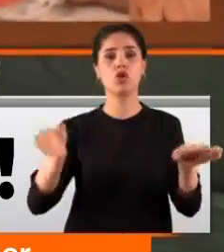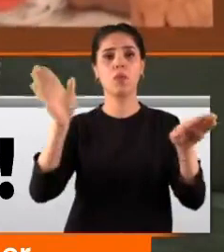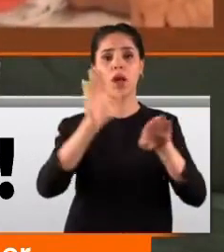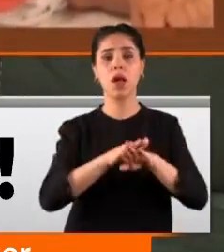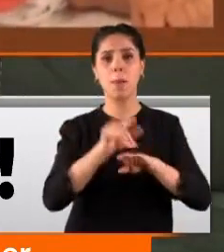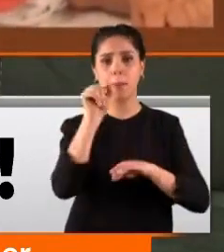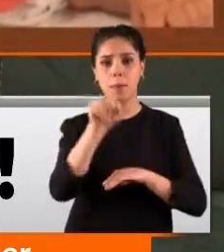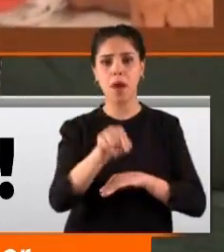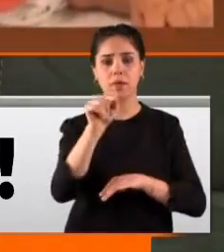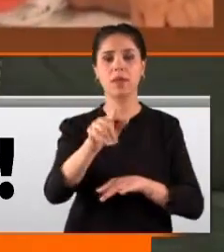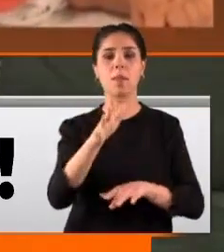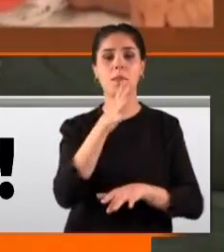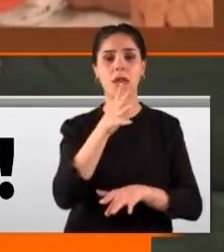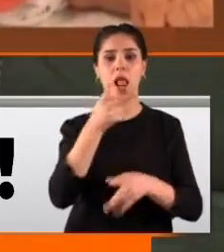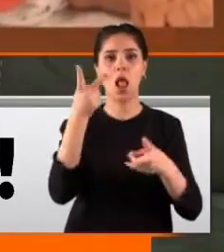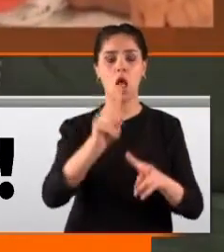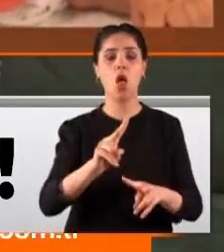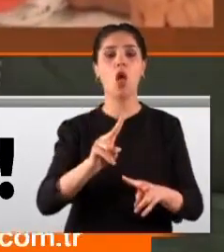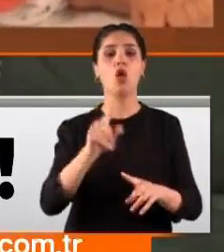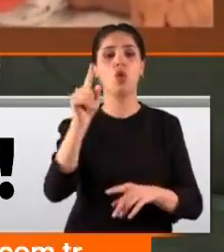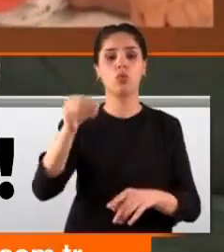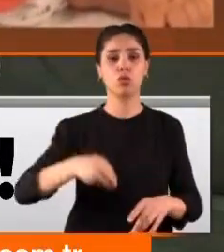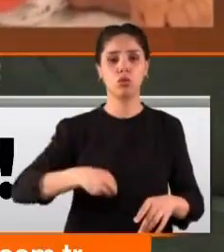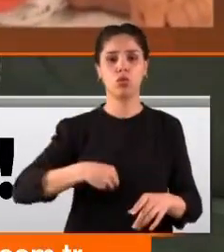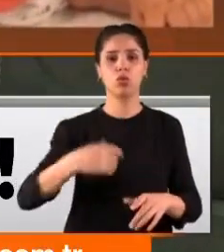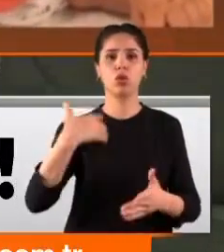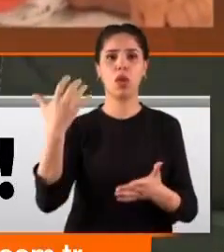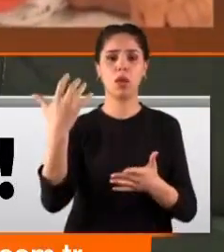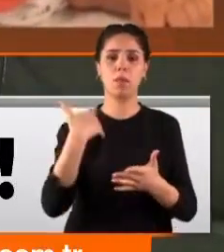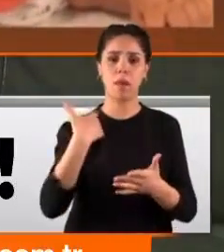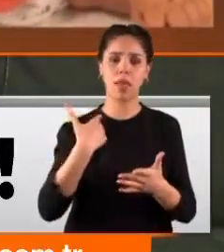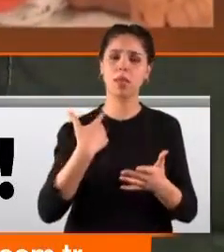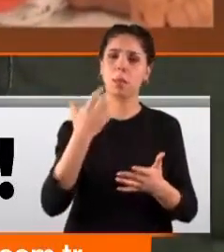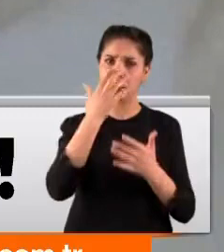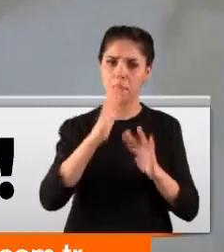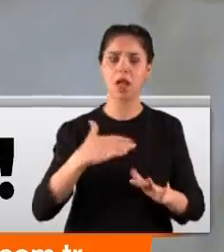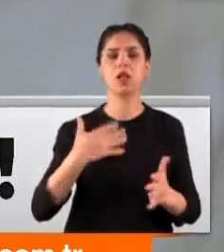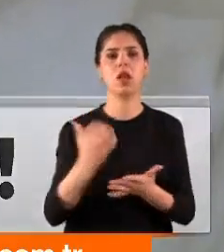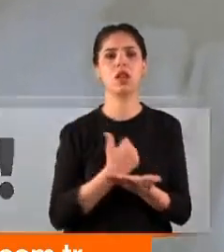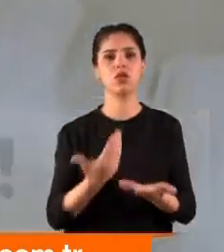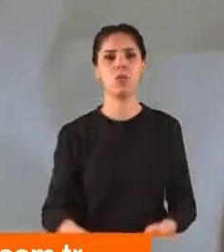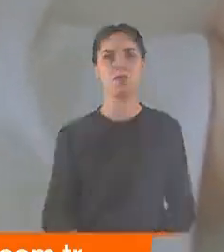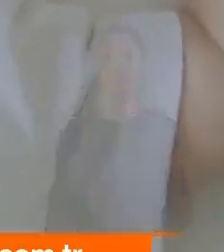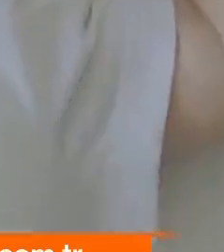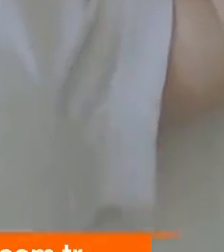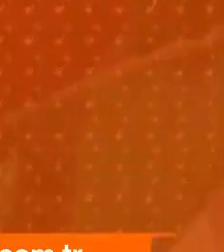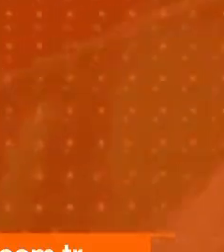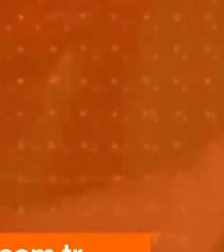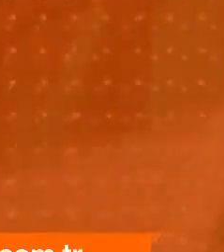ölüme sebebiyetten de ceza almaları için yine kazandık yumruğumu havaya kaldıracağım.